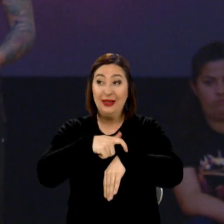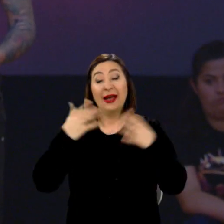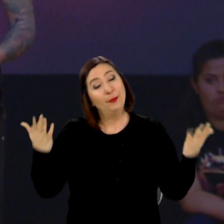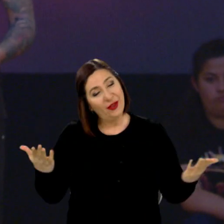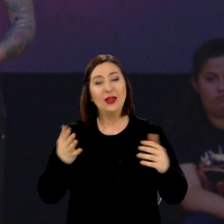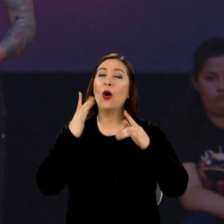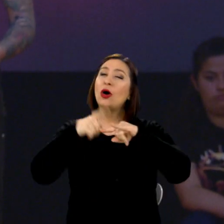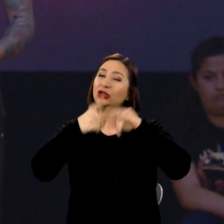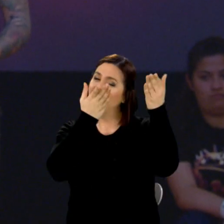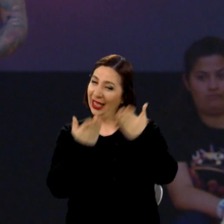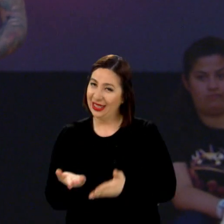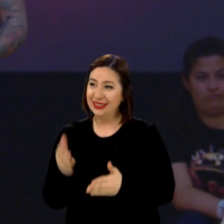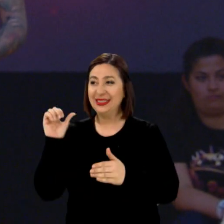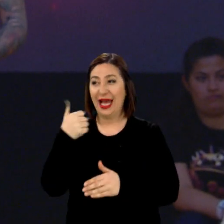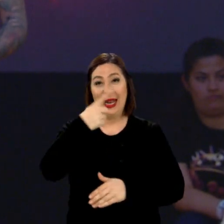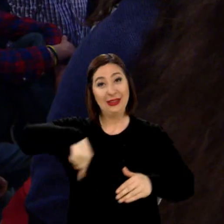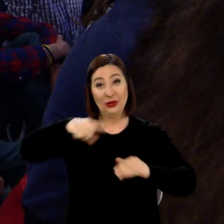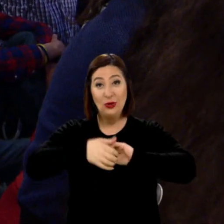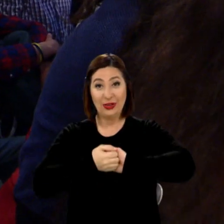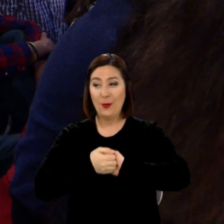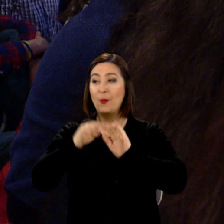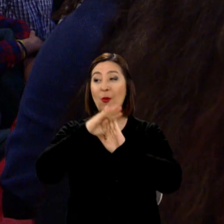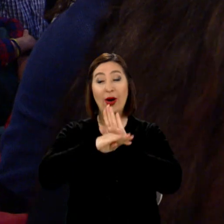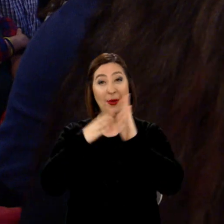Evet, hoş geldiniz değerli dostlar.